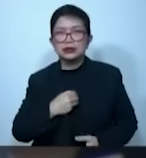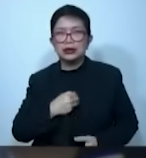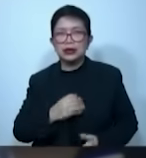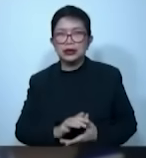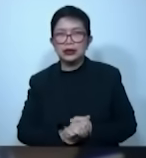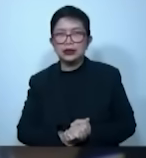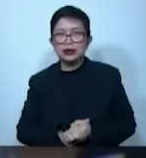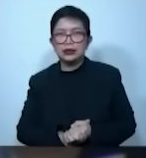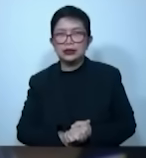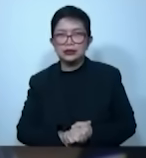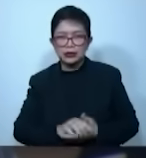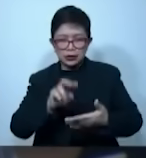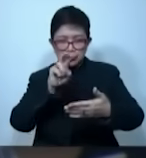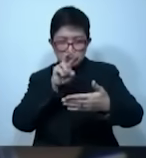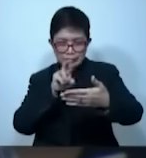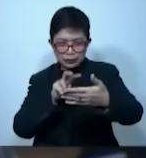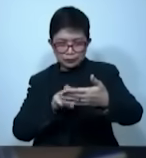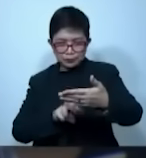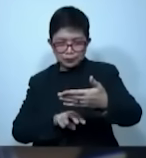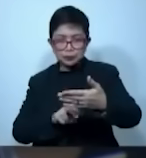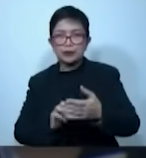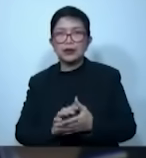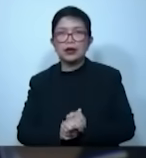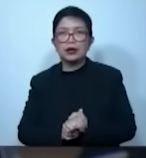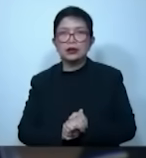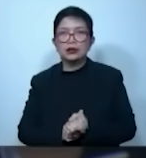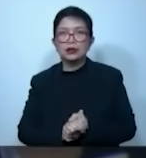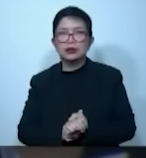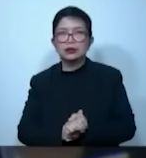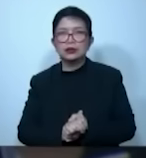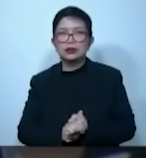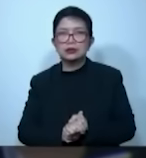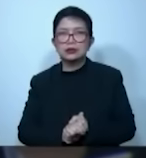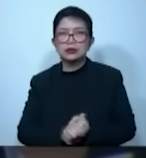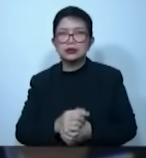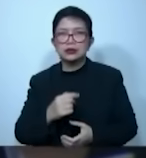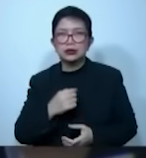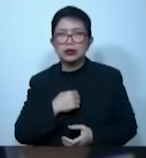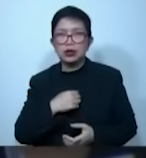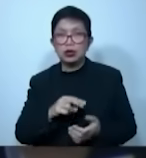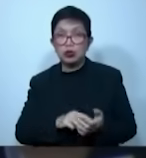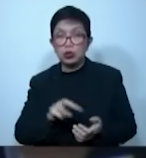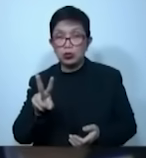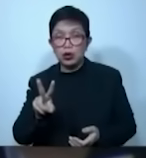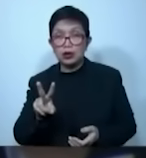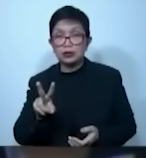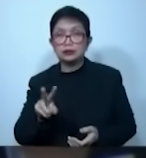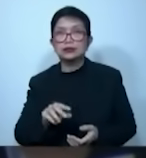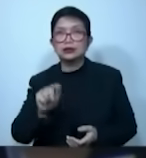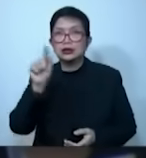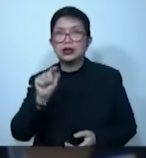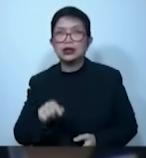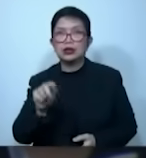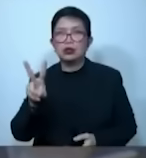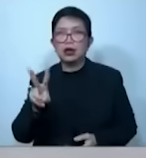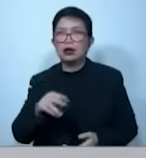untuk mengingatkan Pak Prabowo karena nomor du saya pertanyaannya du ada 12 kasus pelanggaran